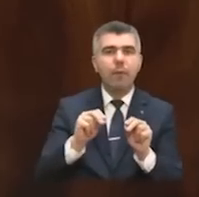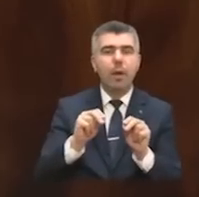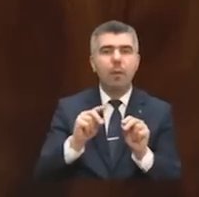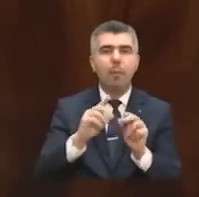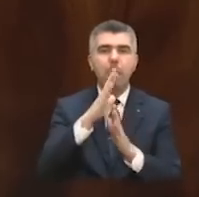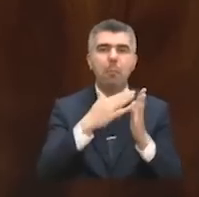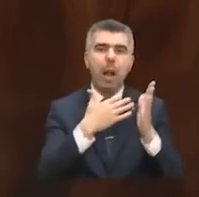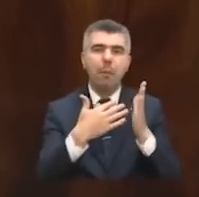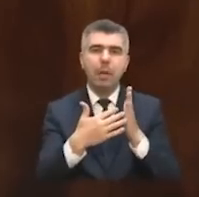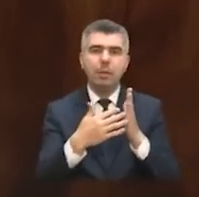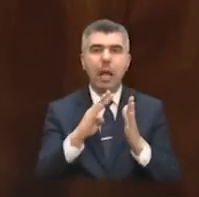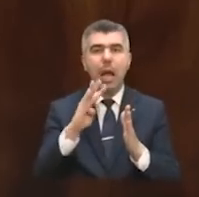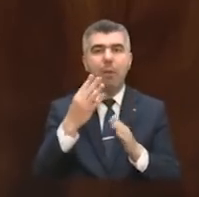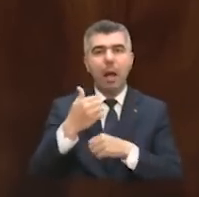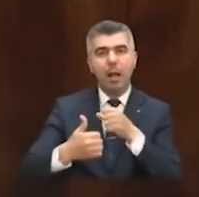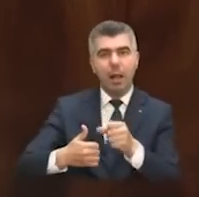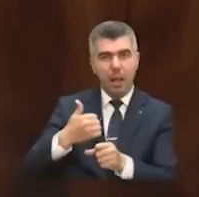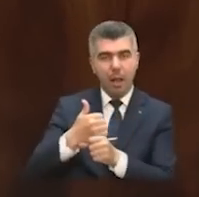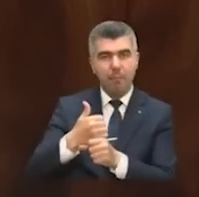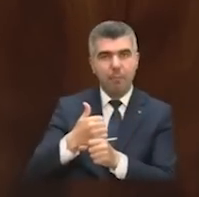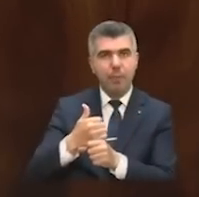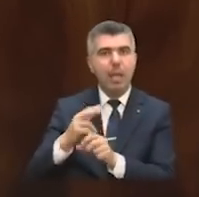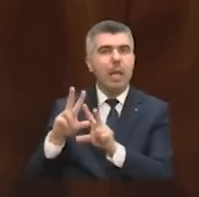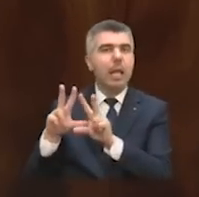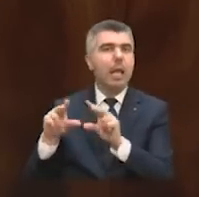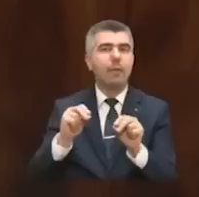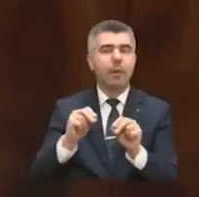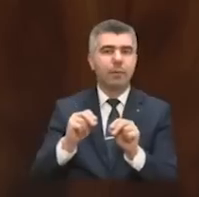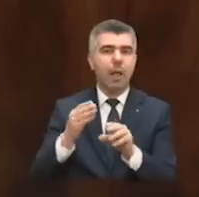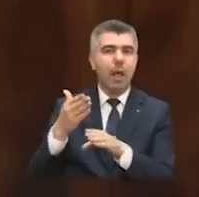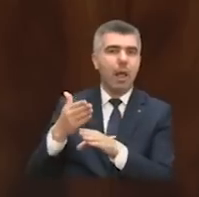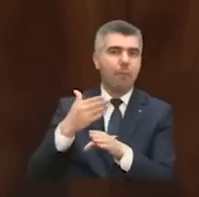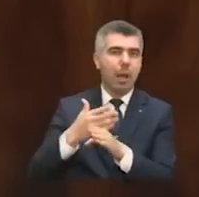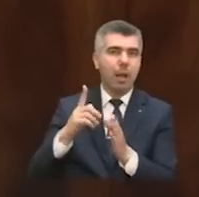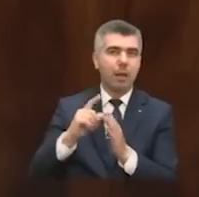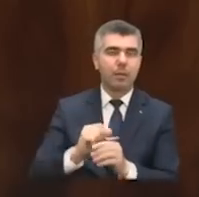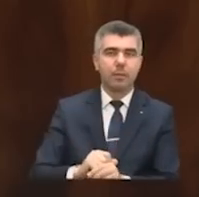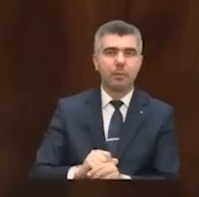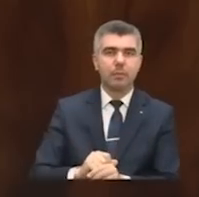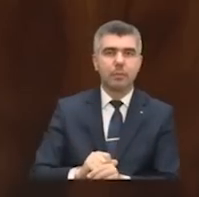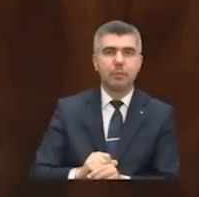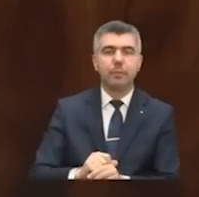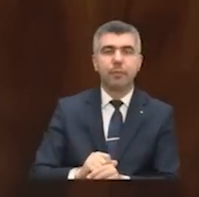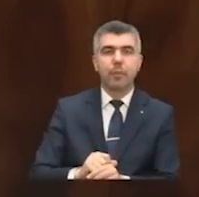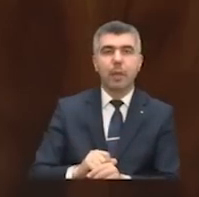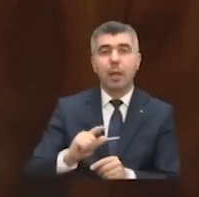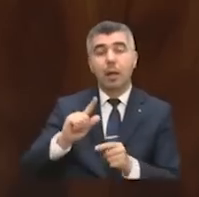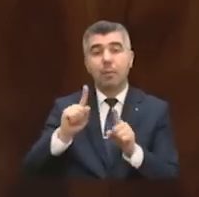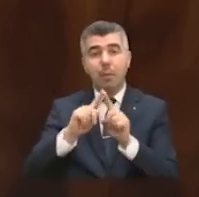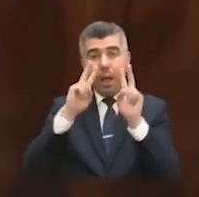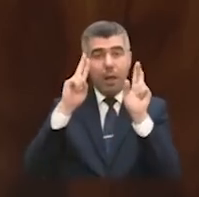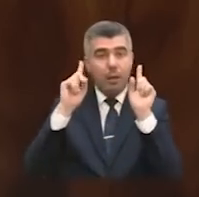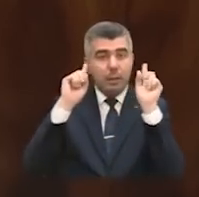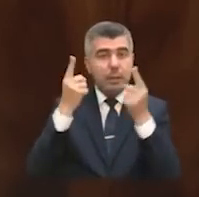اللي كاين في ديال 4 سنين اللي كان في يعني في الباشلر. دونك اجازه 3 سنين، الماستر